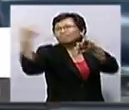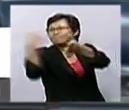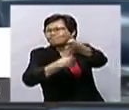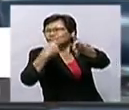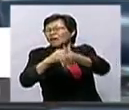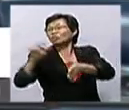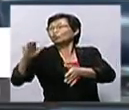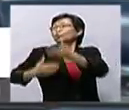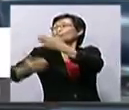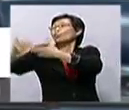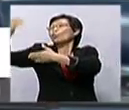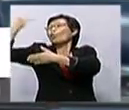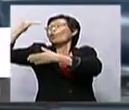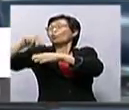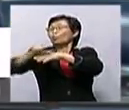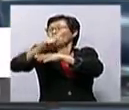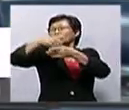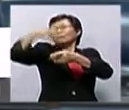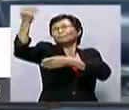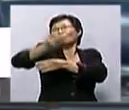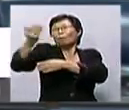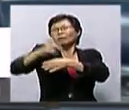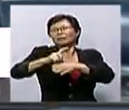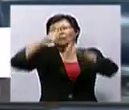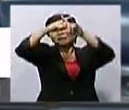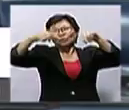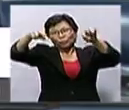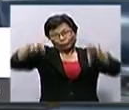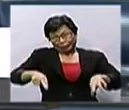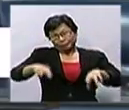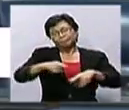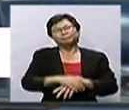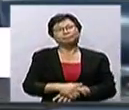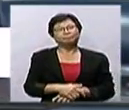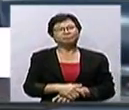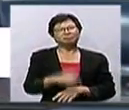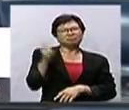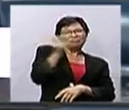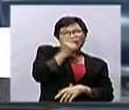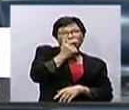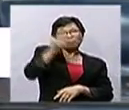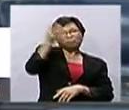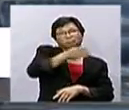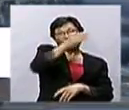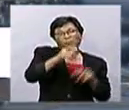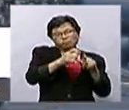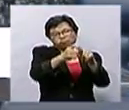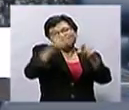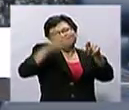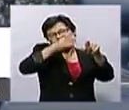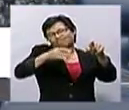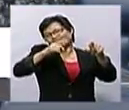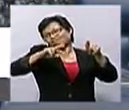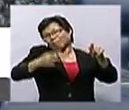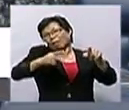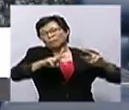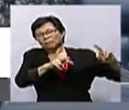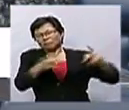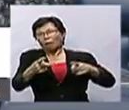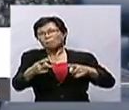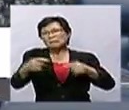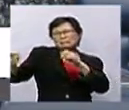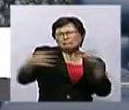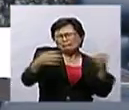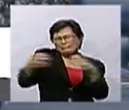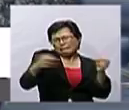yang pernah digunakan sebelum ini dalam ucapan di Dewan Rakyat. Keengganannya menarik semula perkataan itu membawa kepada